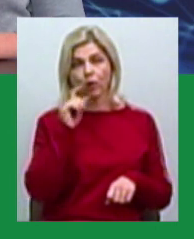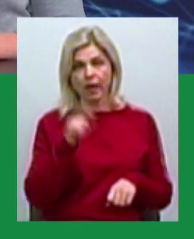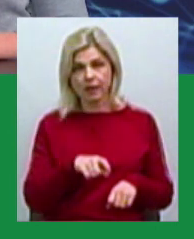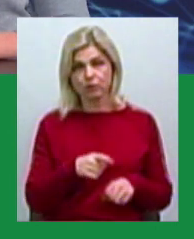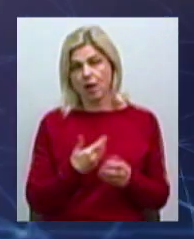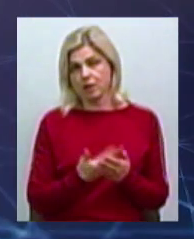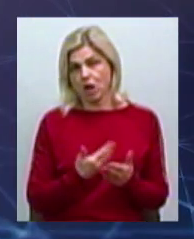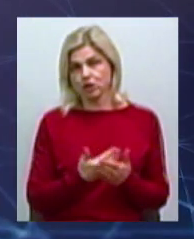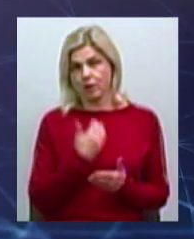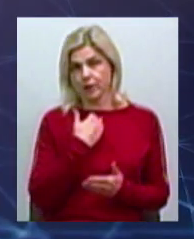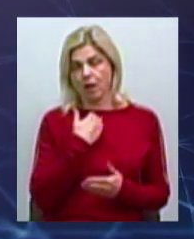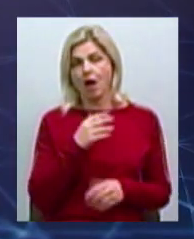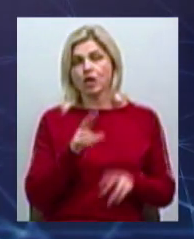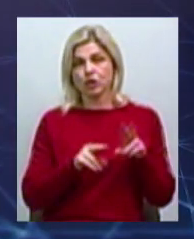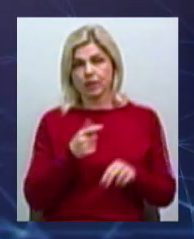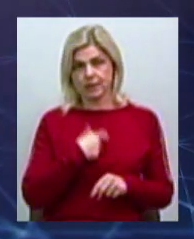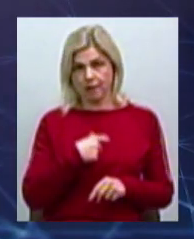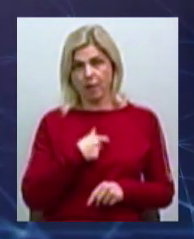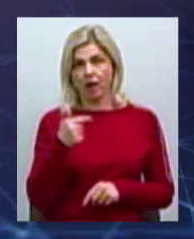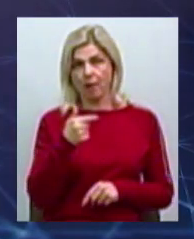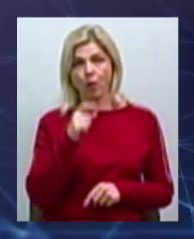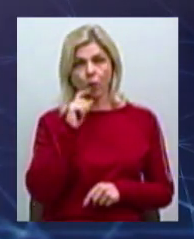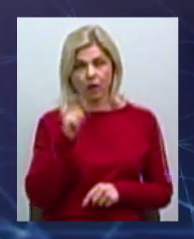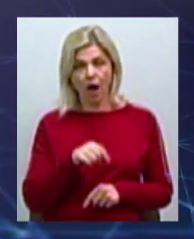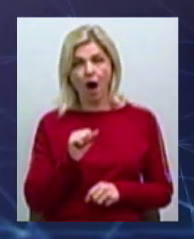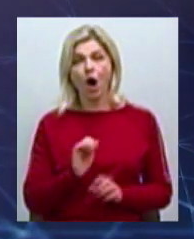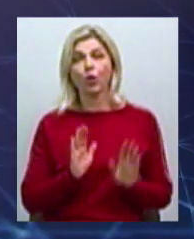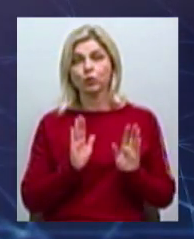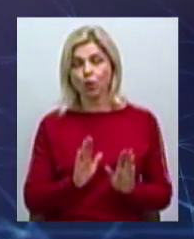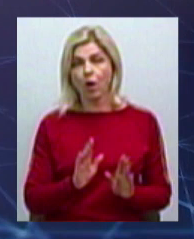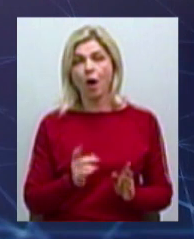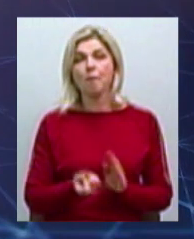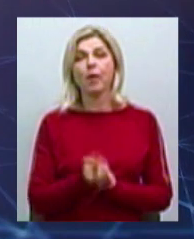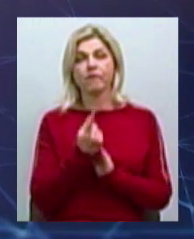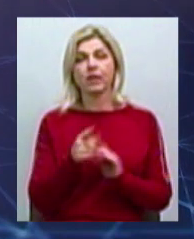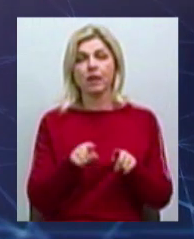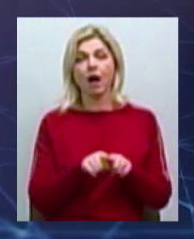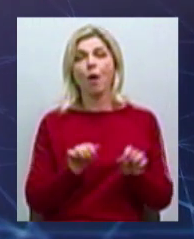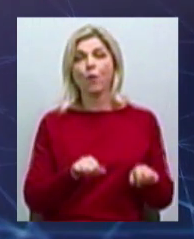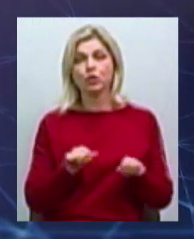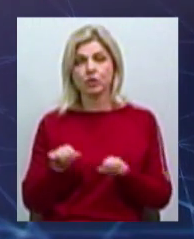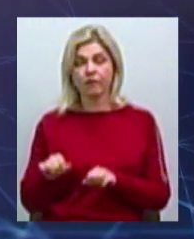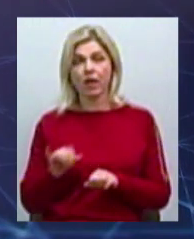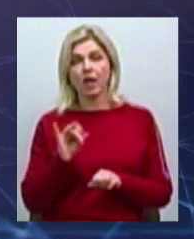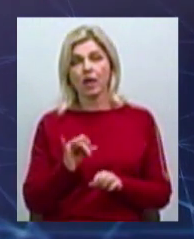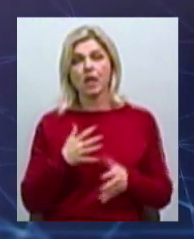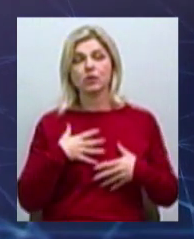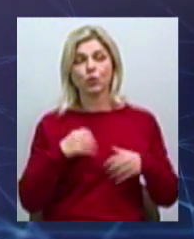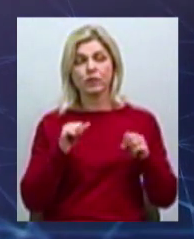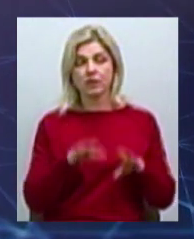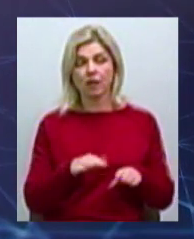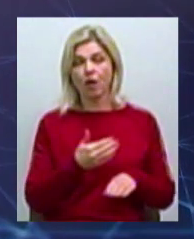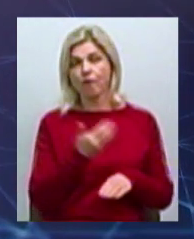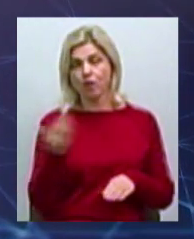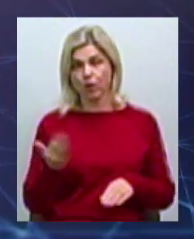начебто вважали себе громадянами України, але щойно трапилась така можливість, можливо, вони навіть доклали до цього зусиль, вони